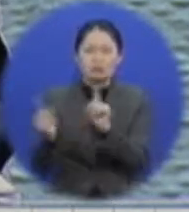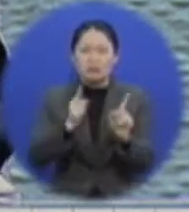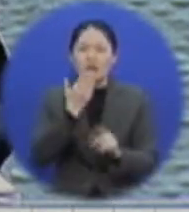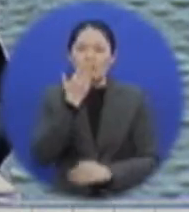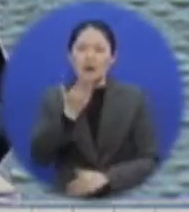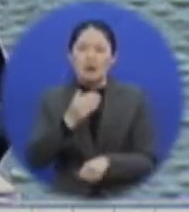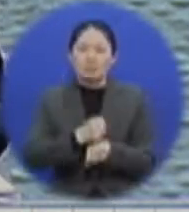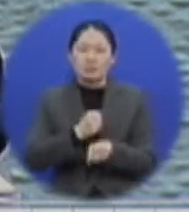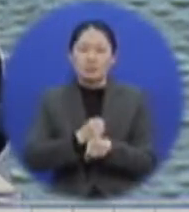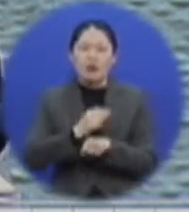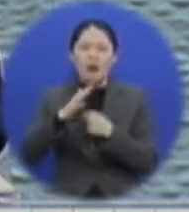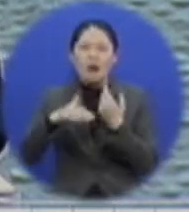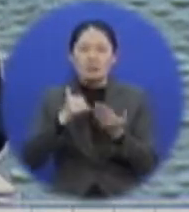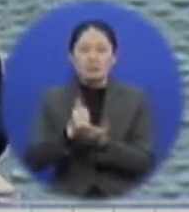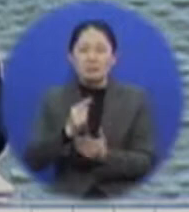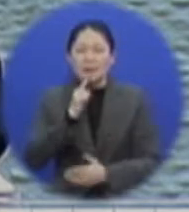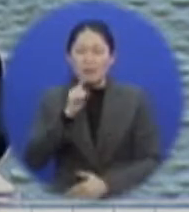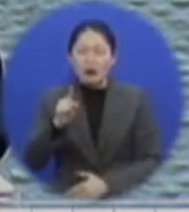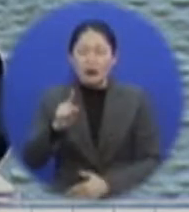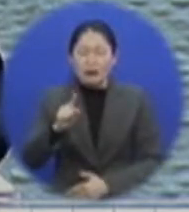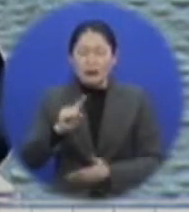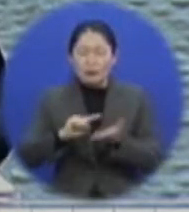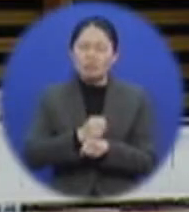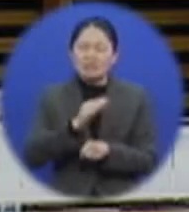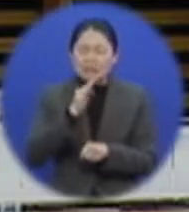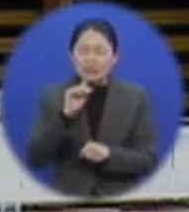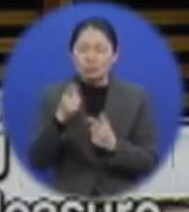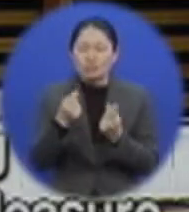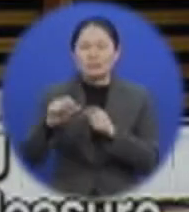그리고 하나님의 말할 수 없는 보기 있네요